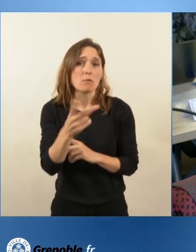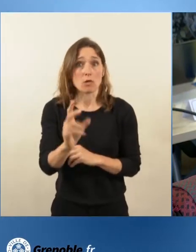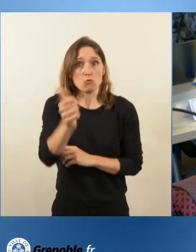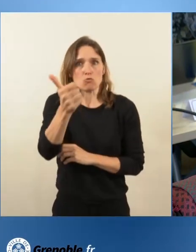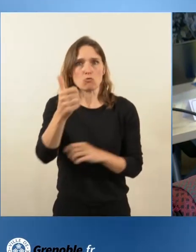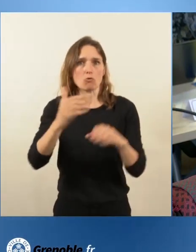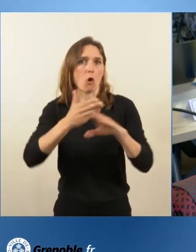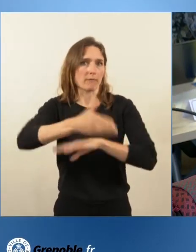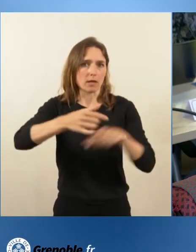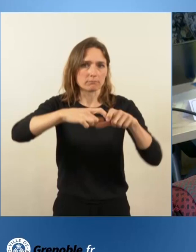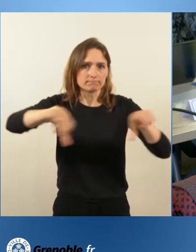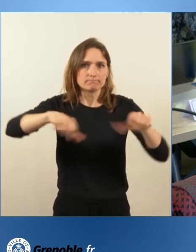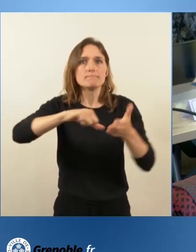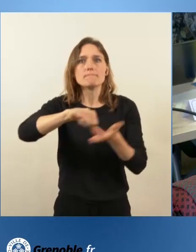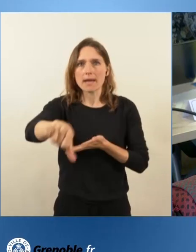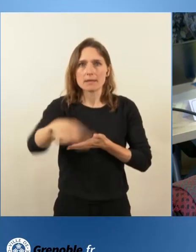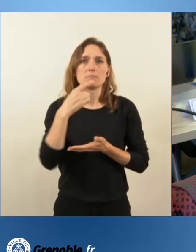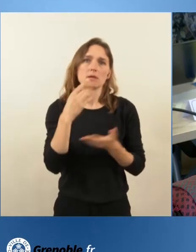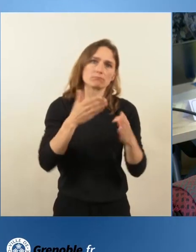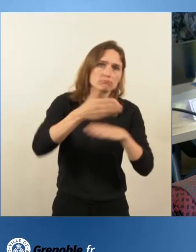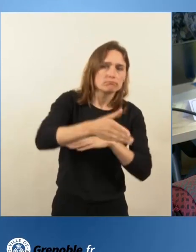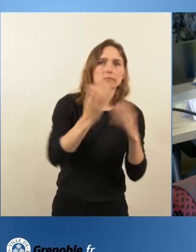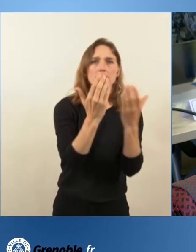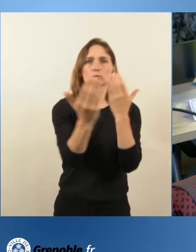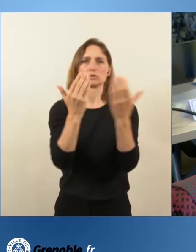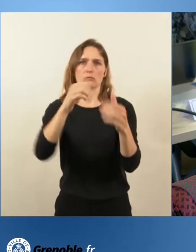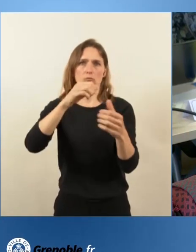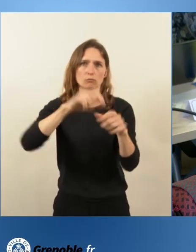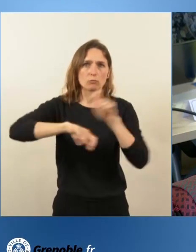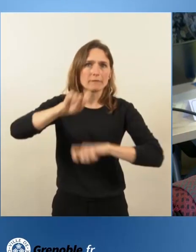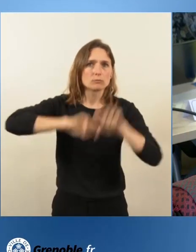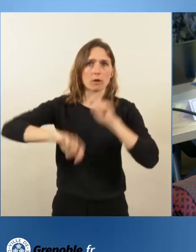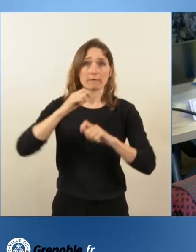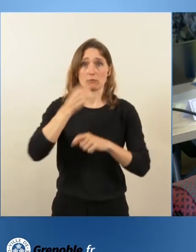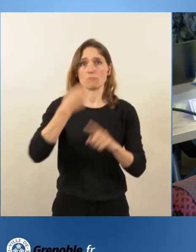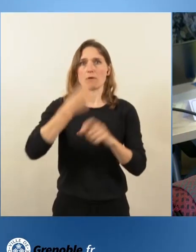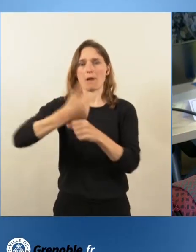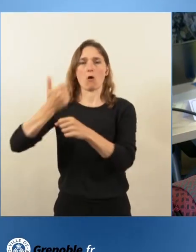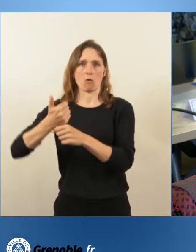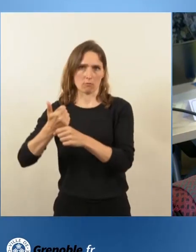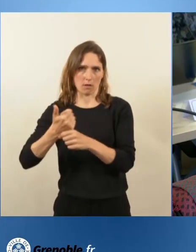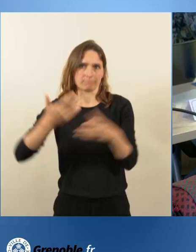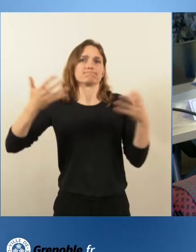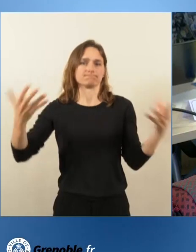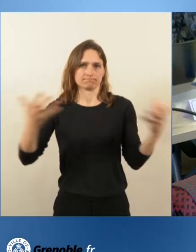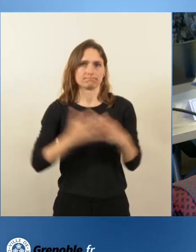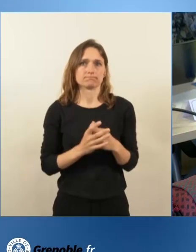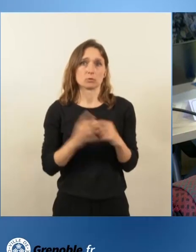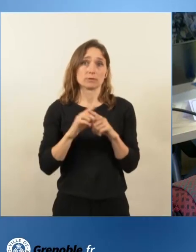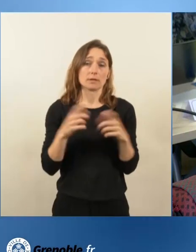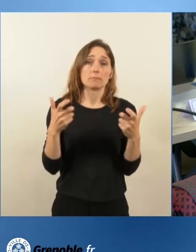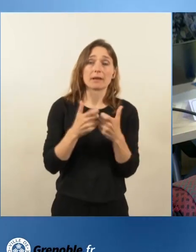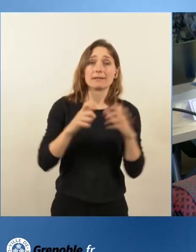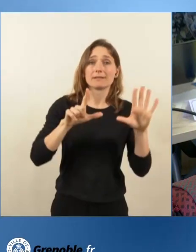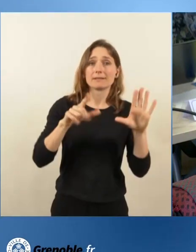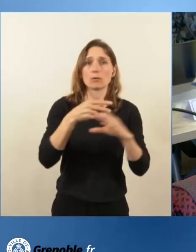si on va voir l'exposition temporaire qui est qui se tient une fois par an la plus grande et on payera 7 euros ou